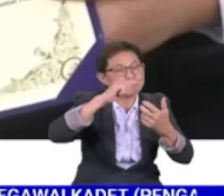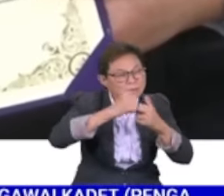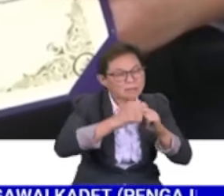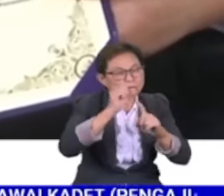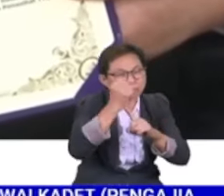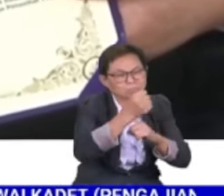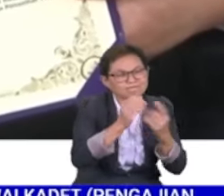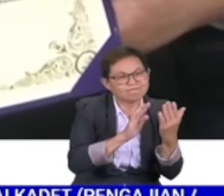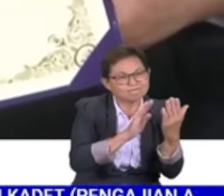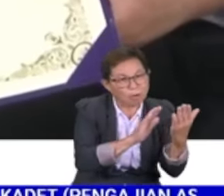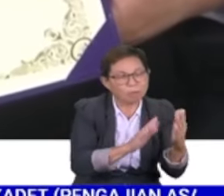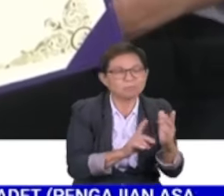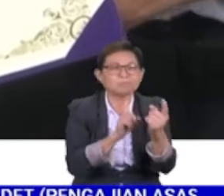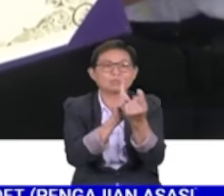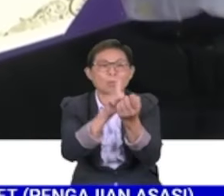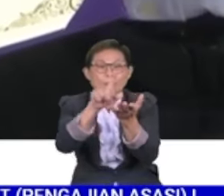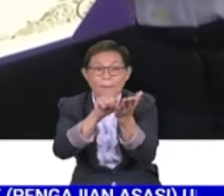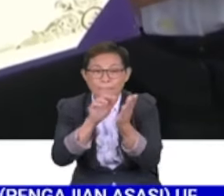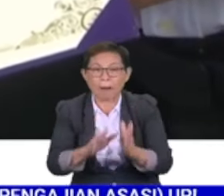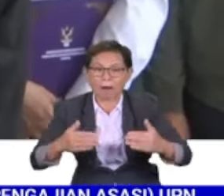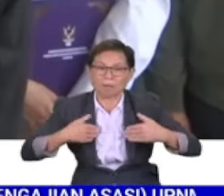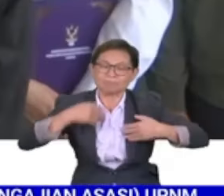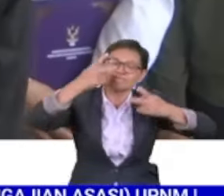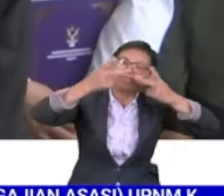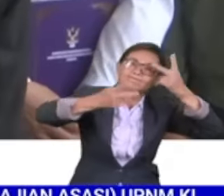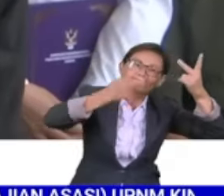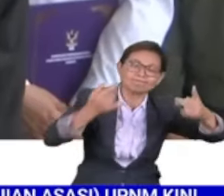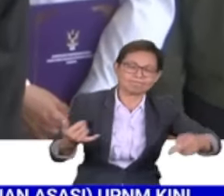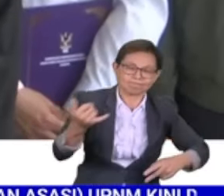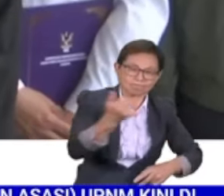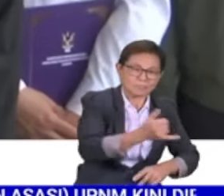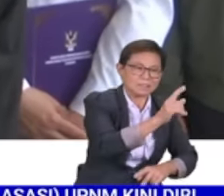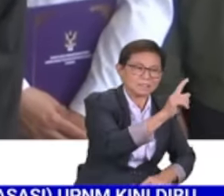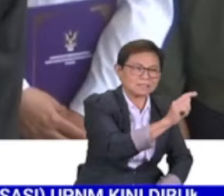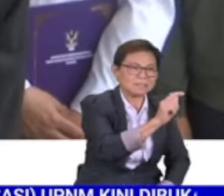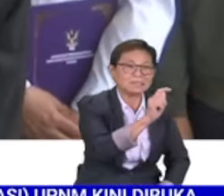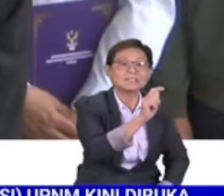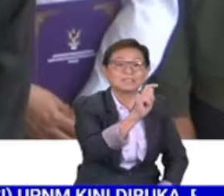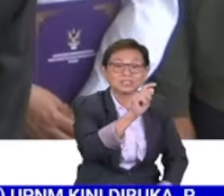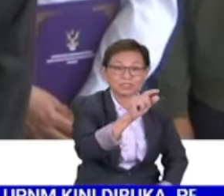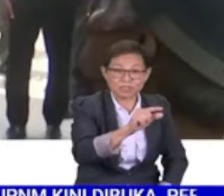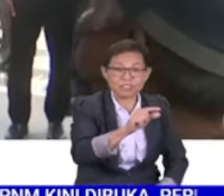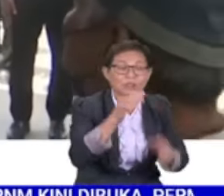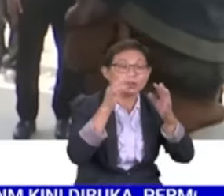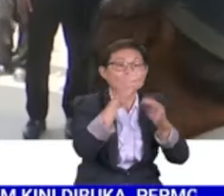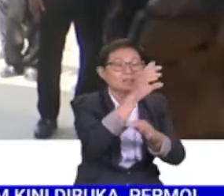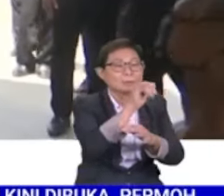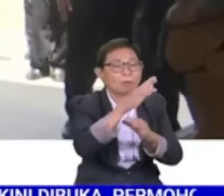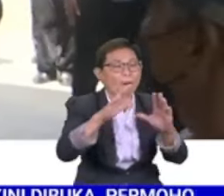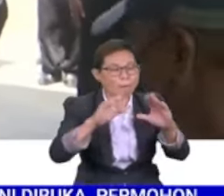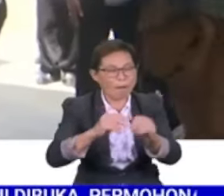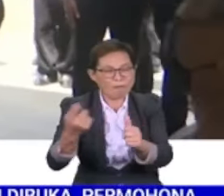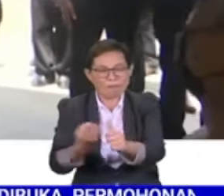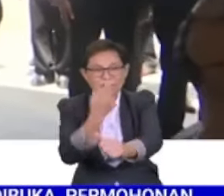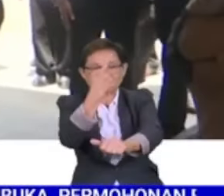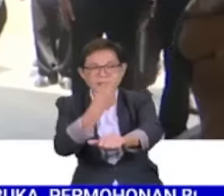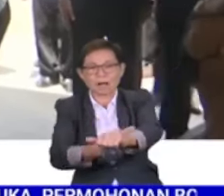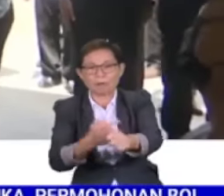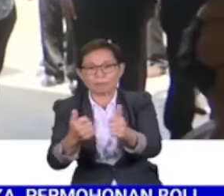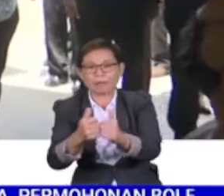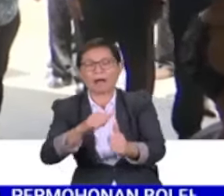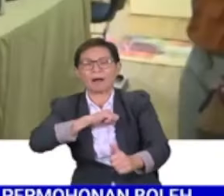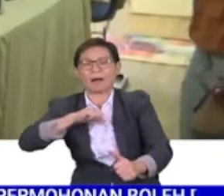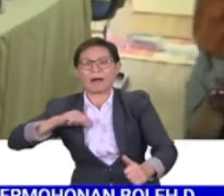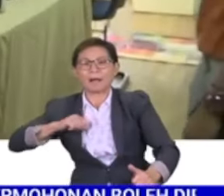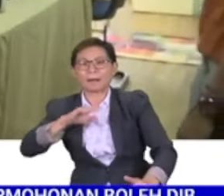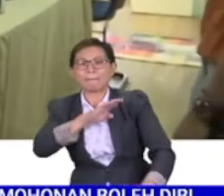hadapi. Beliau ditemui pemerita semasa mengadakan lawatan ke TTG Sibu selepas bermesyuarat kali pertama bersama ahli lembaga